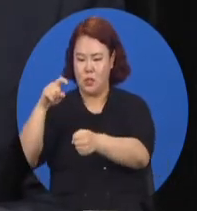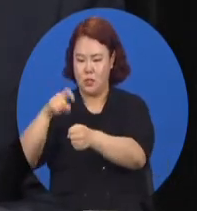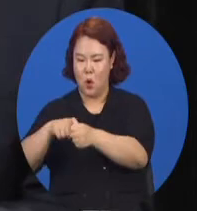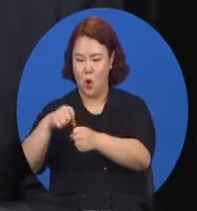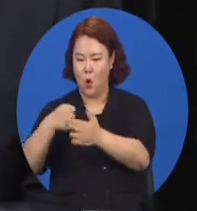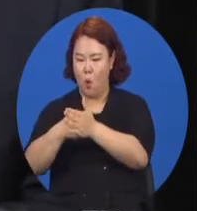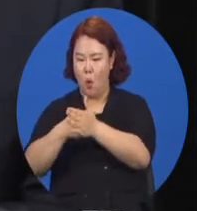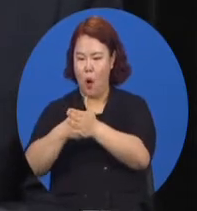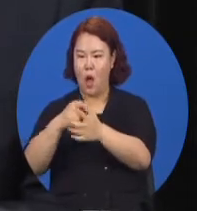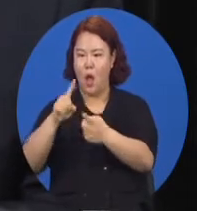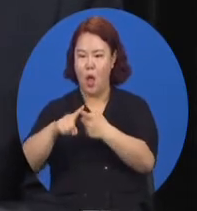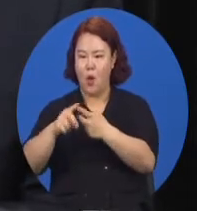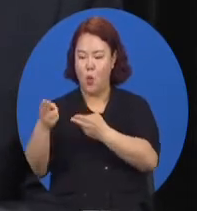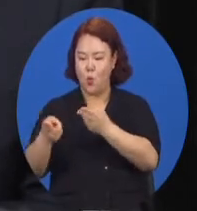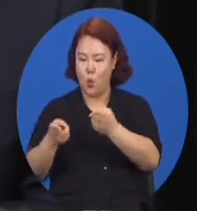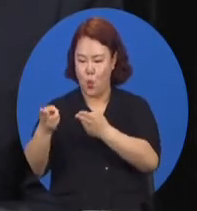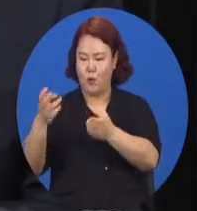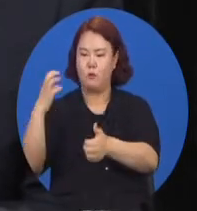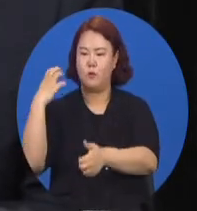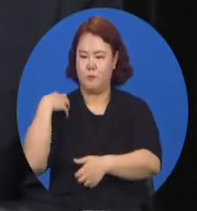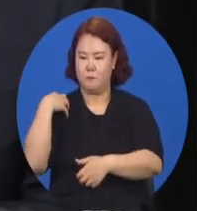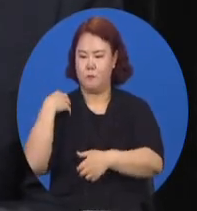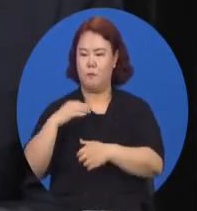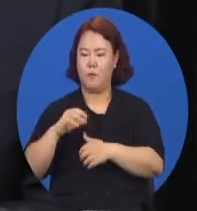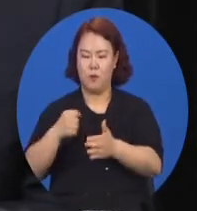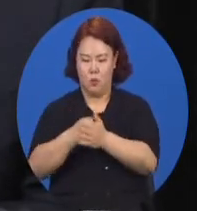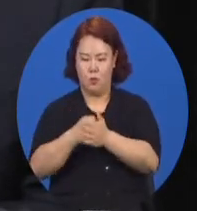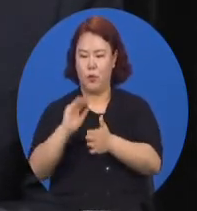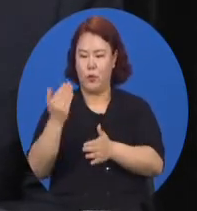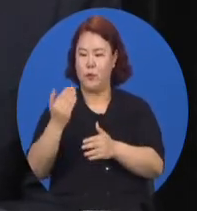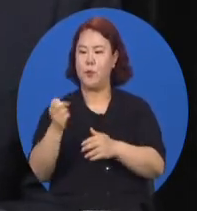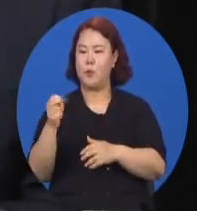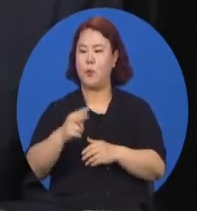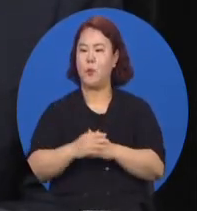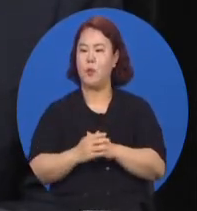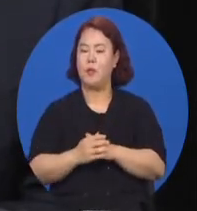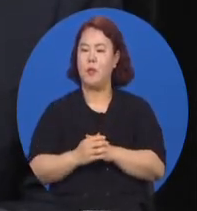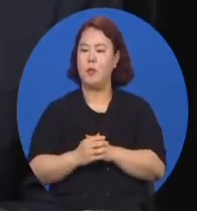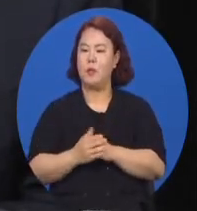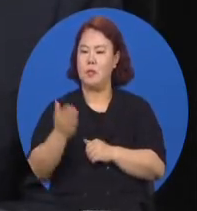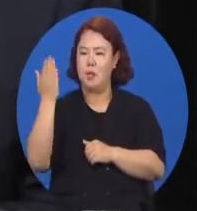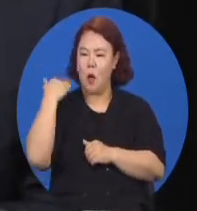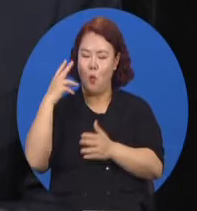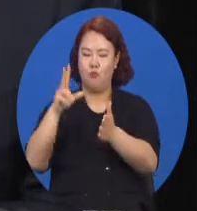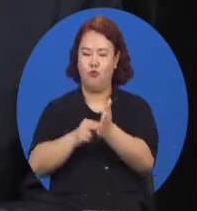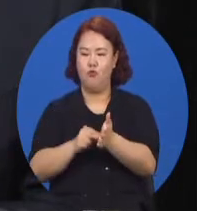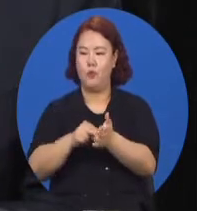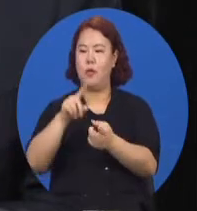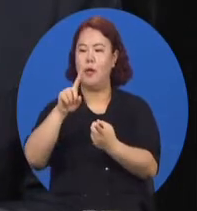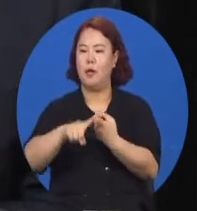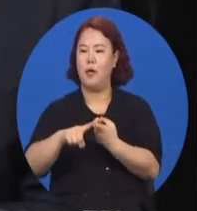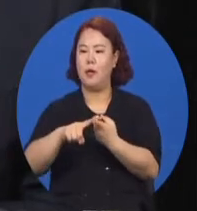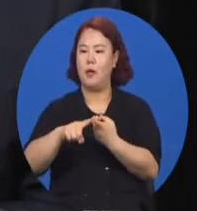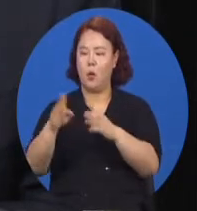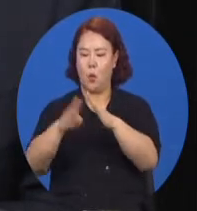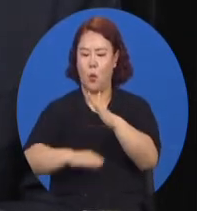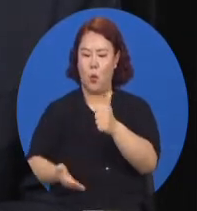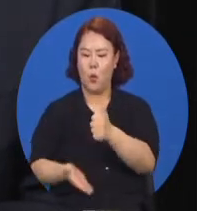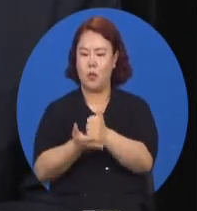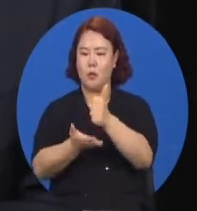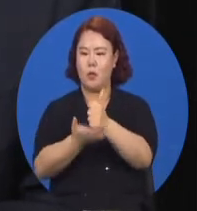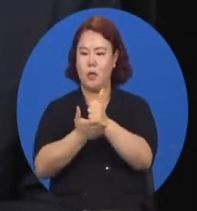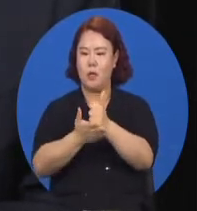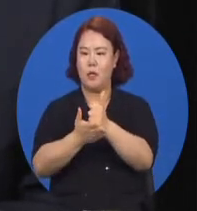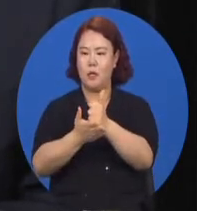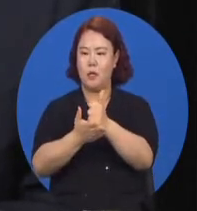의해서 그건 조정이 돼서 결정이 된 문제고 또 지난번 또 이 문제에 대해서 우리 공천심사위원들